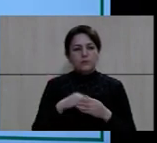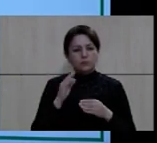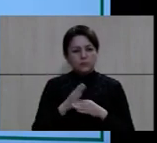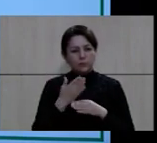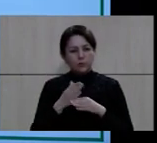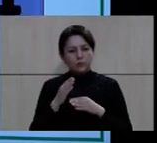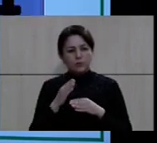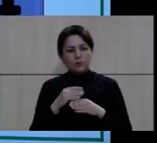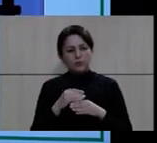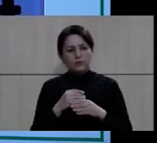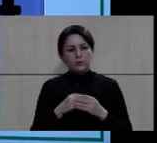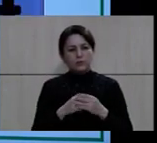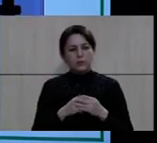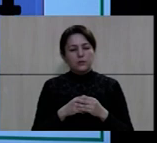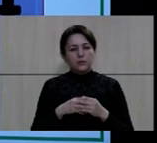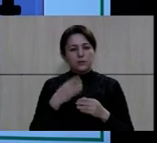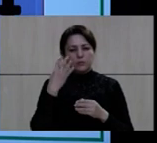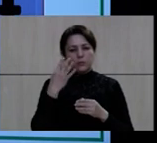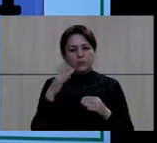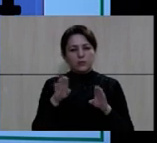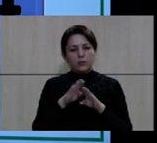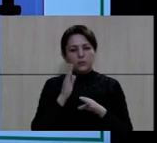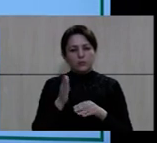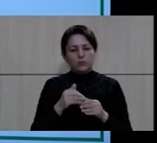Bo'linma 4 ga teng ekan.